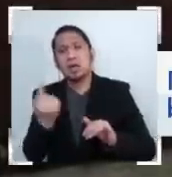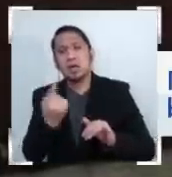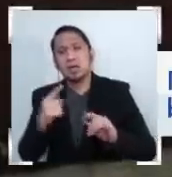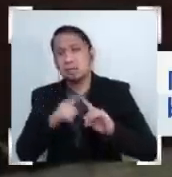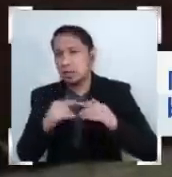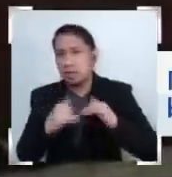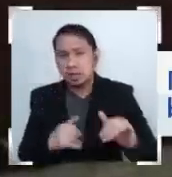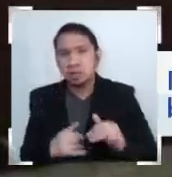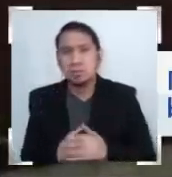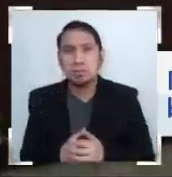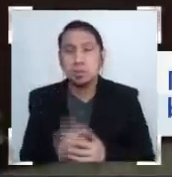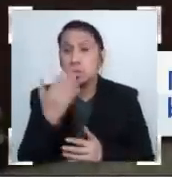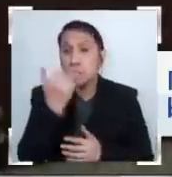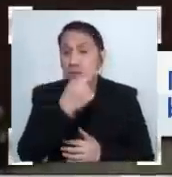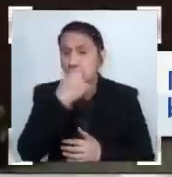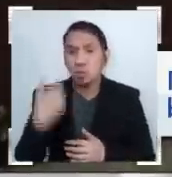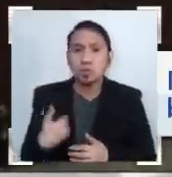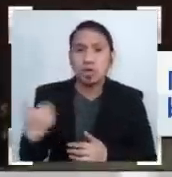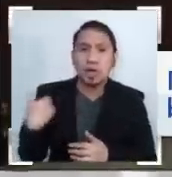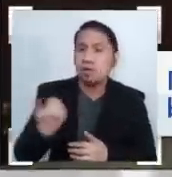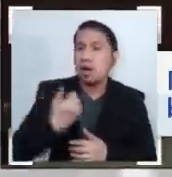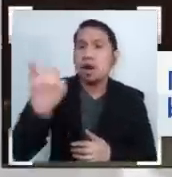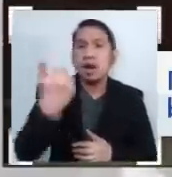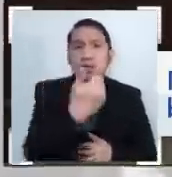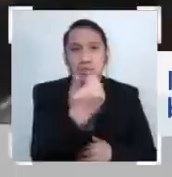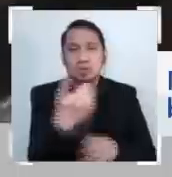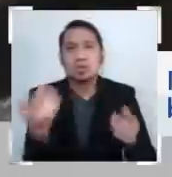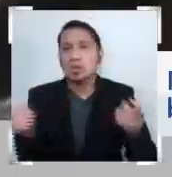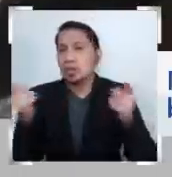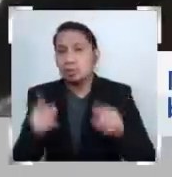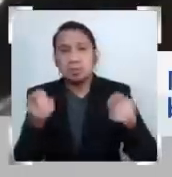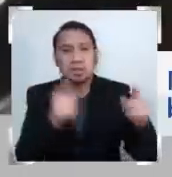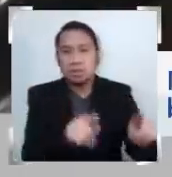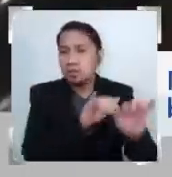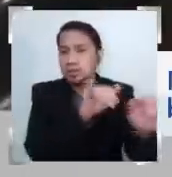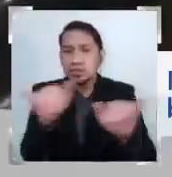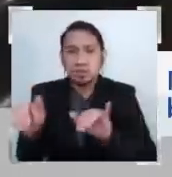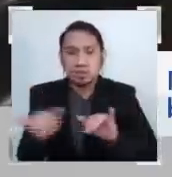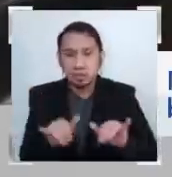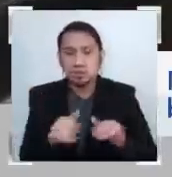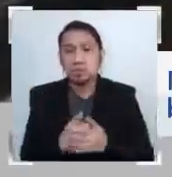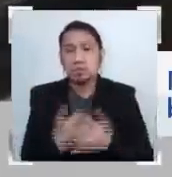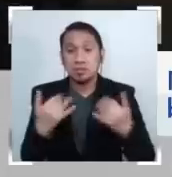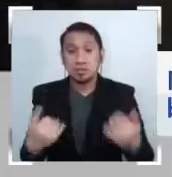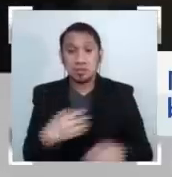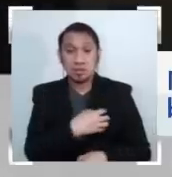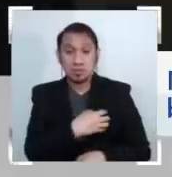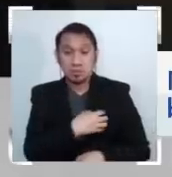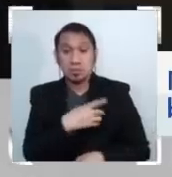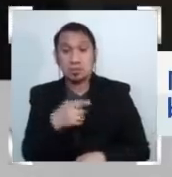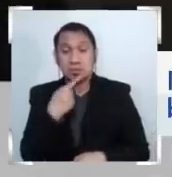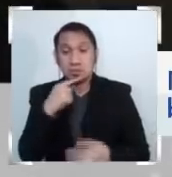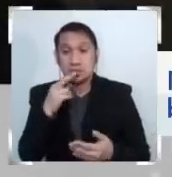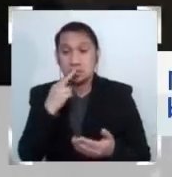nila dahil may sumunod pang dalawang biktima ng basag kotse sa presinto. Pero sa initial na report ng Tagaytay Police Station, tatlo